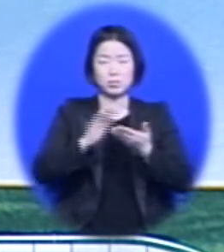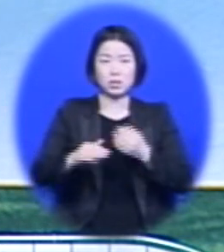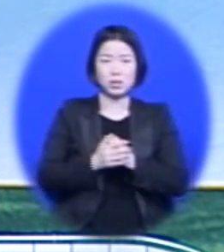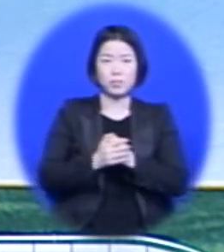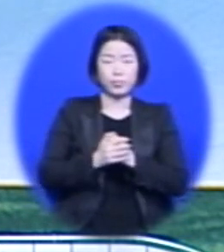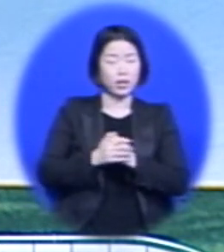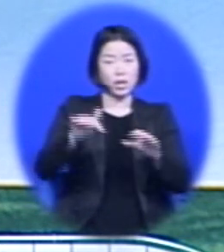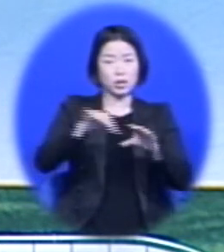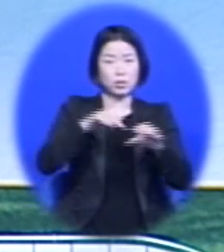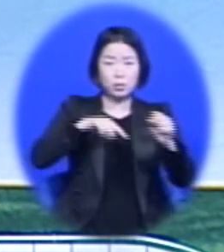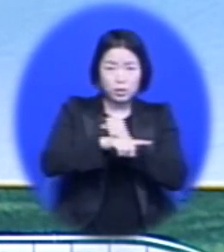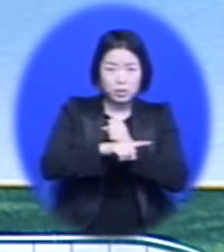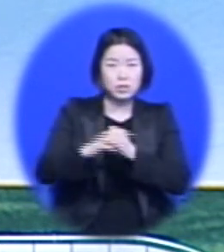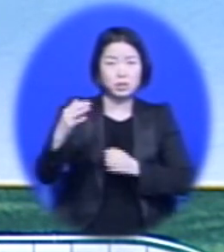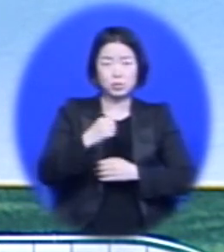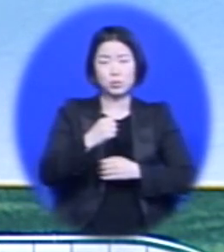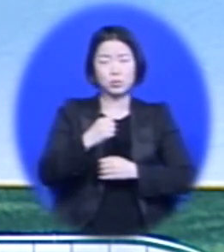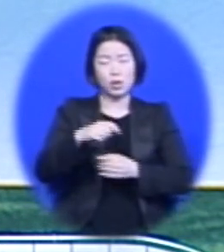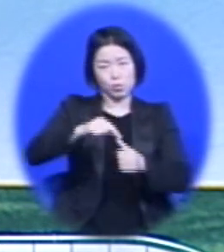지식으로 우리는 구원받는 거 아닙니다.